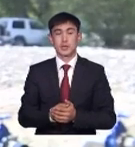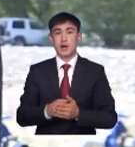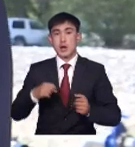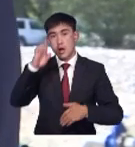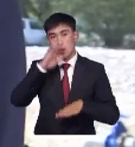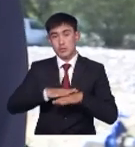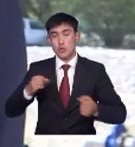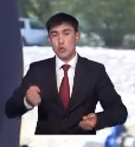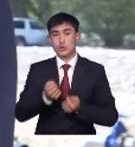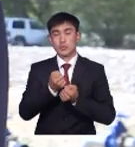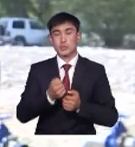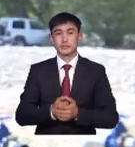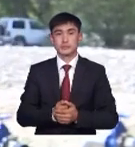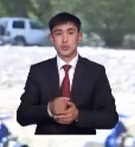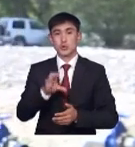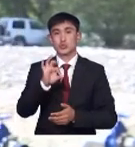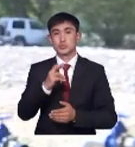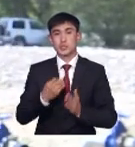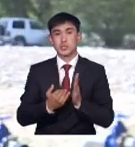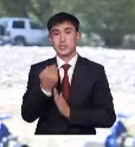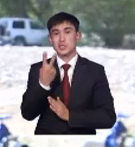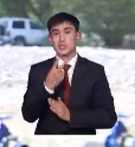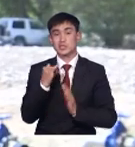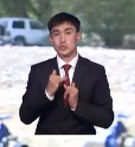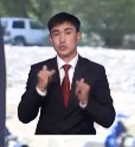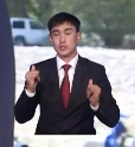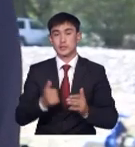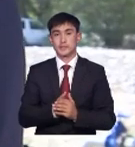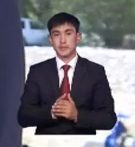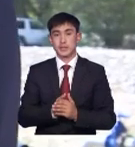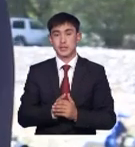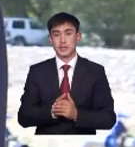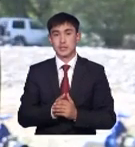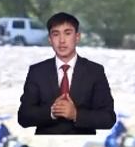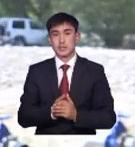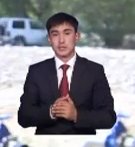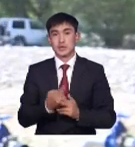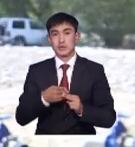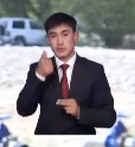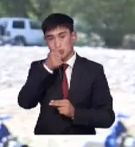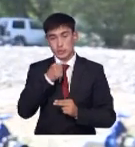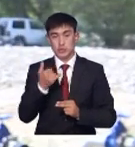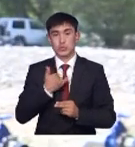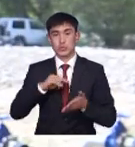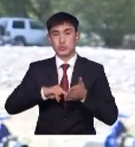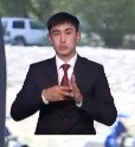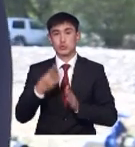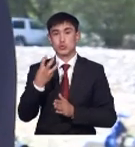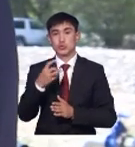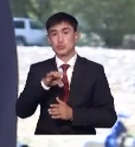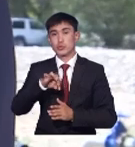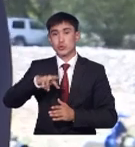қолдауымен субсидия көлемі 2 есеге ұлғайды. Бұрде биылғы жылға бізде жоспарда 300